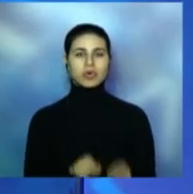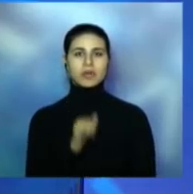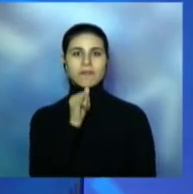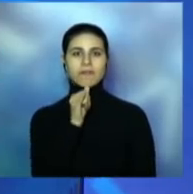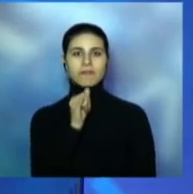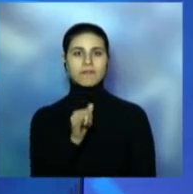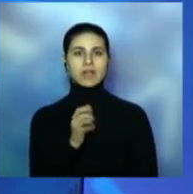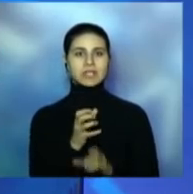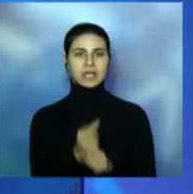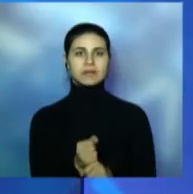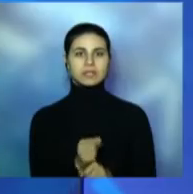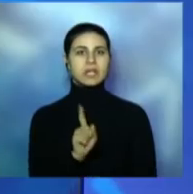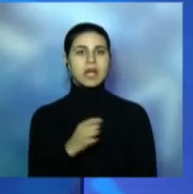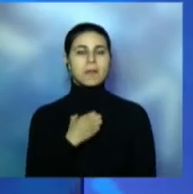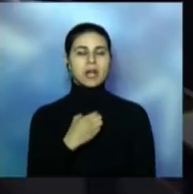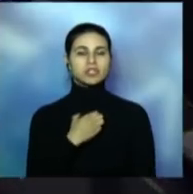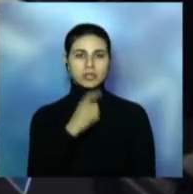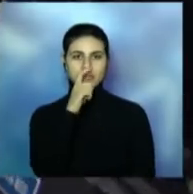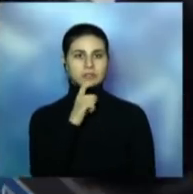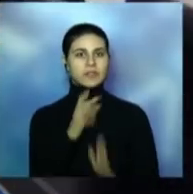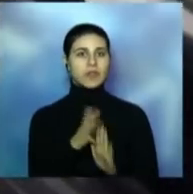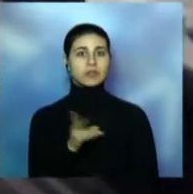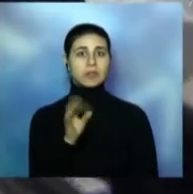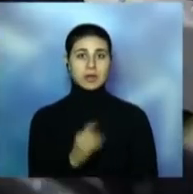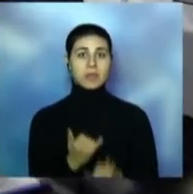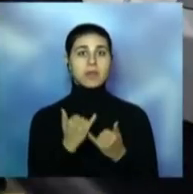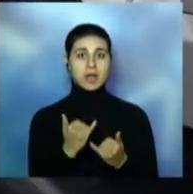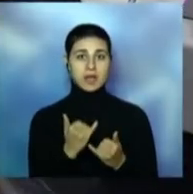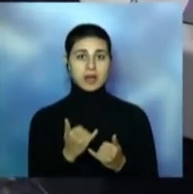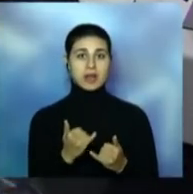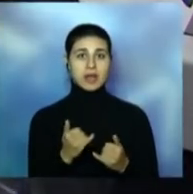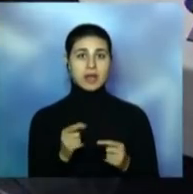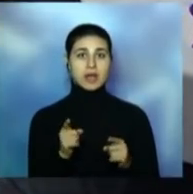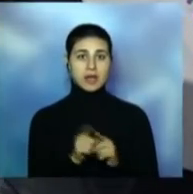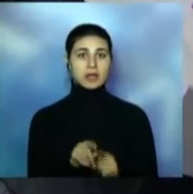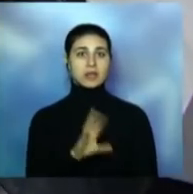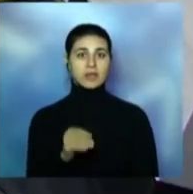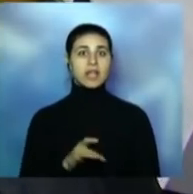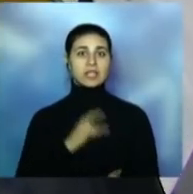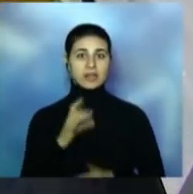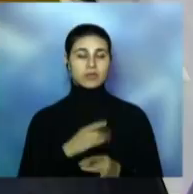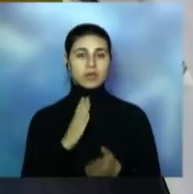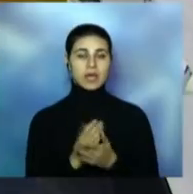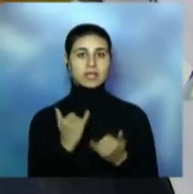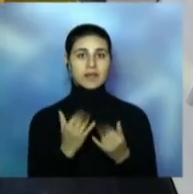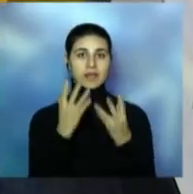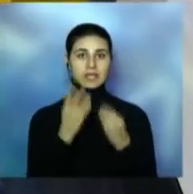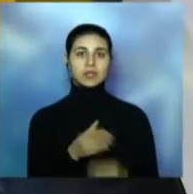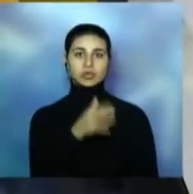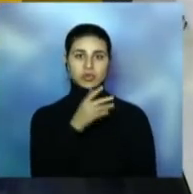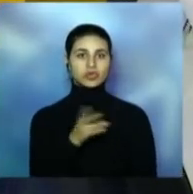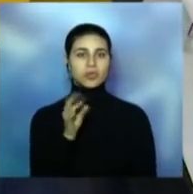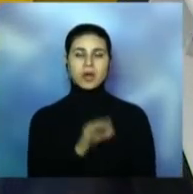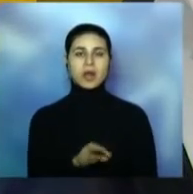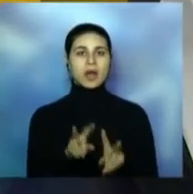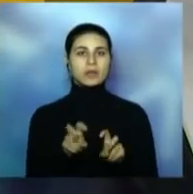ვერ დავძლიე რა მაშინებს მეც არ ვიცი თუმცა ეხლა ასე ჩემსავით ყველა ნერვიულობს რაღაცაზე დღევანდელ დროში